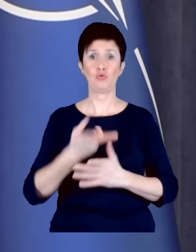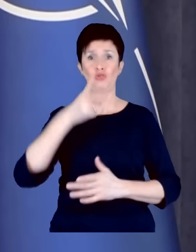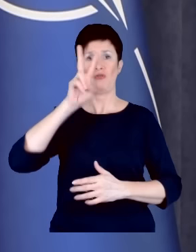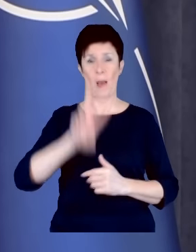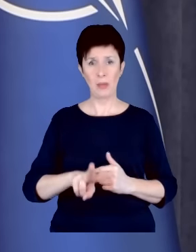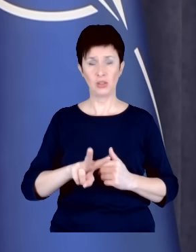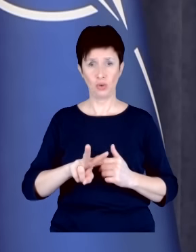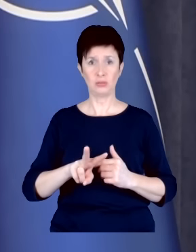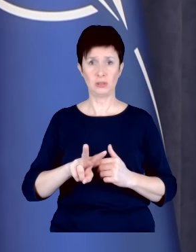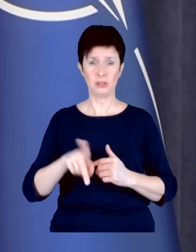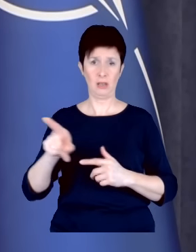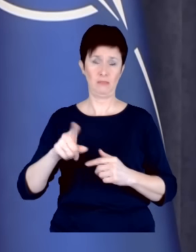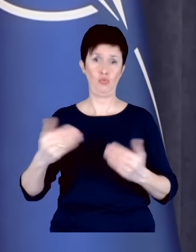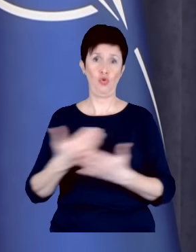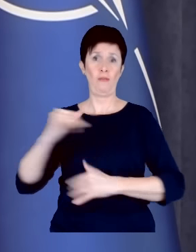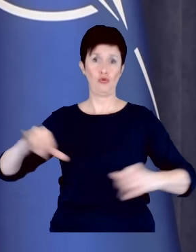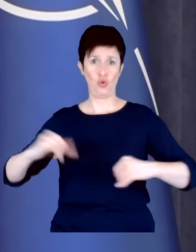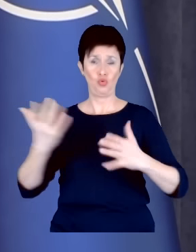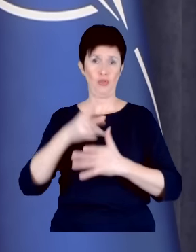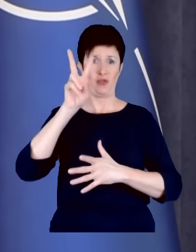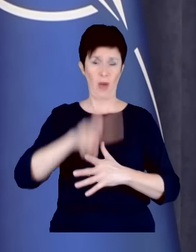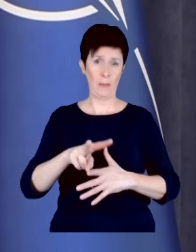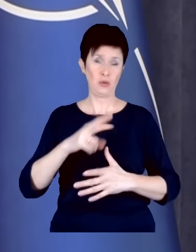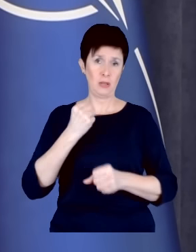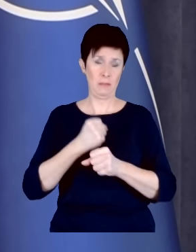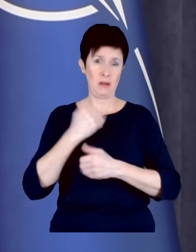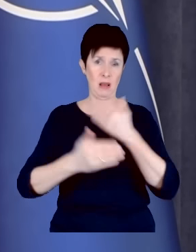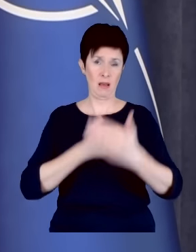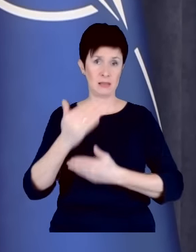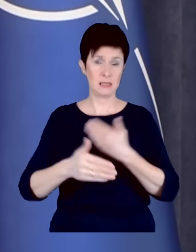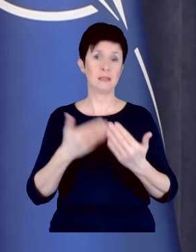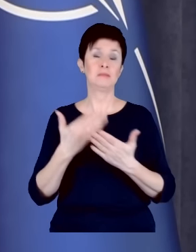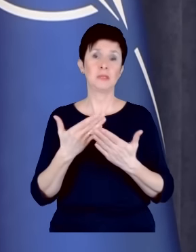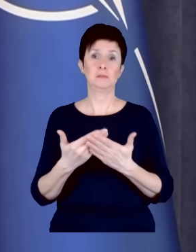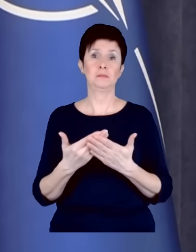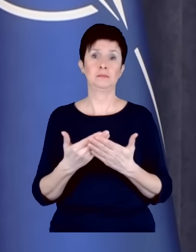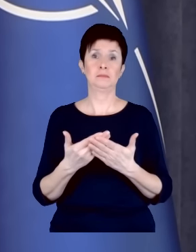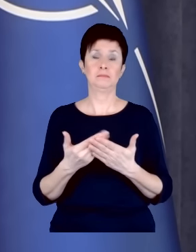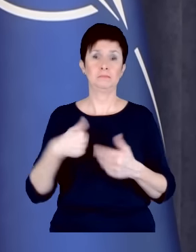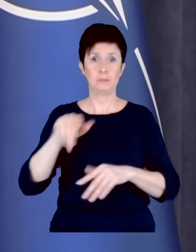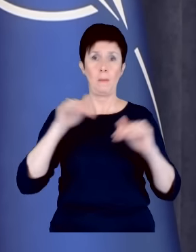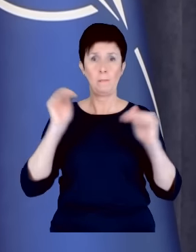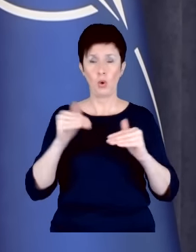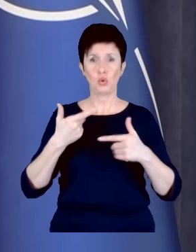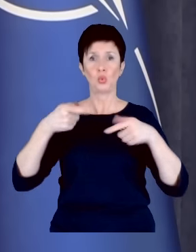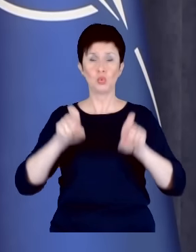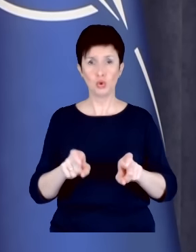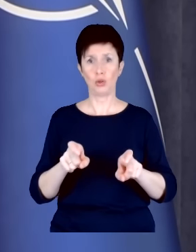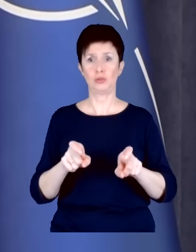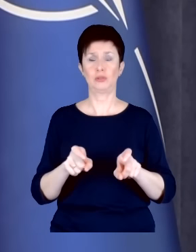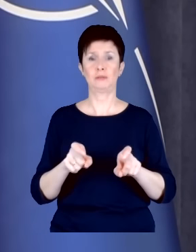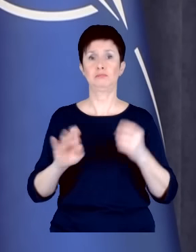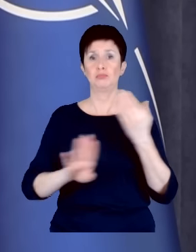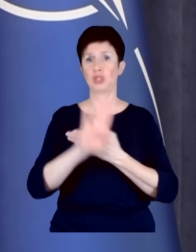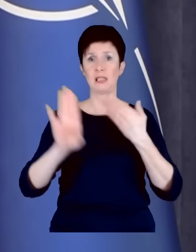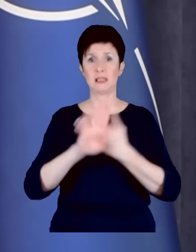kiedy został powołany rząd, więc po 2 miesiącach pracy będziemy mogli usiąść z przedstawicielami